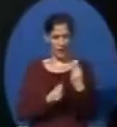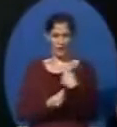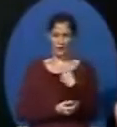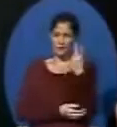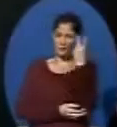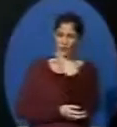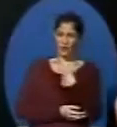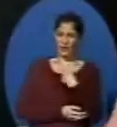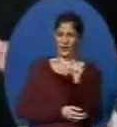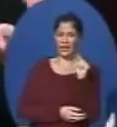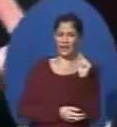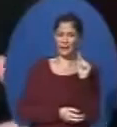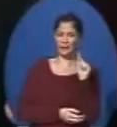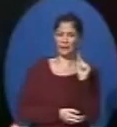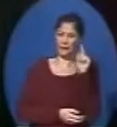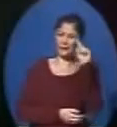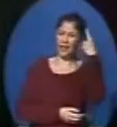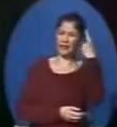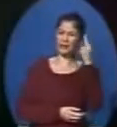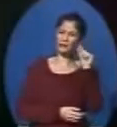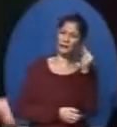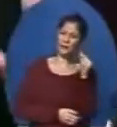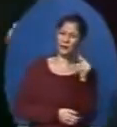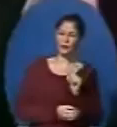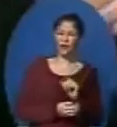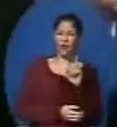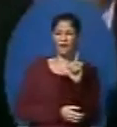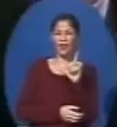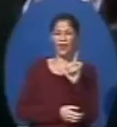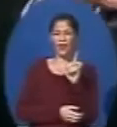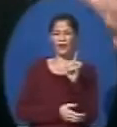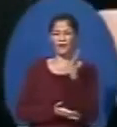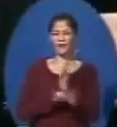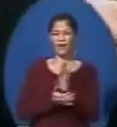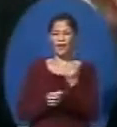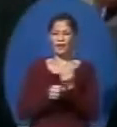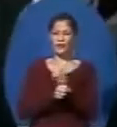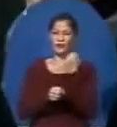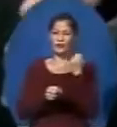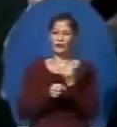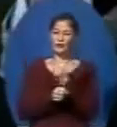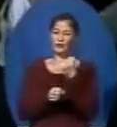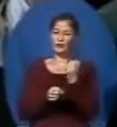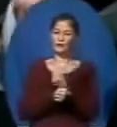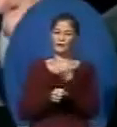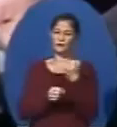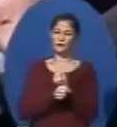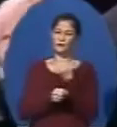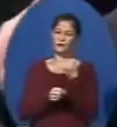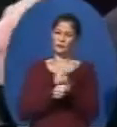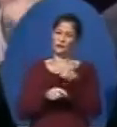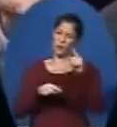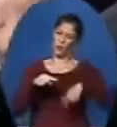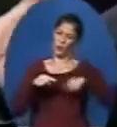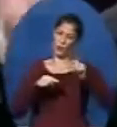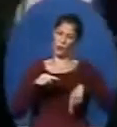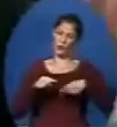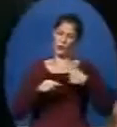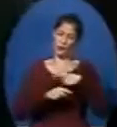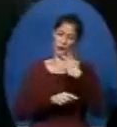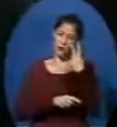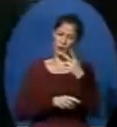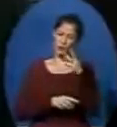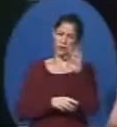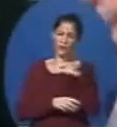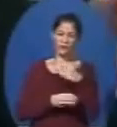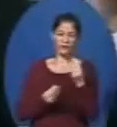נמצא פה במיעוט. לא, ממש לא. אני נמצא פה במיעוט, אבל נעשו פה עוולות. קחו למשל את אדון דחנר, זיכרונו